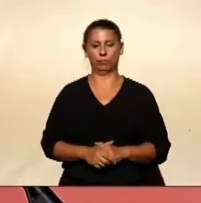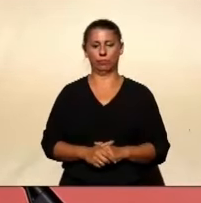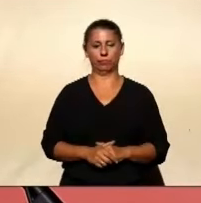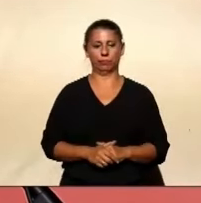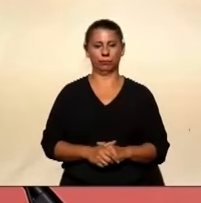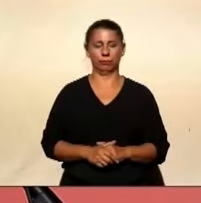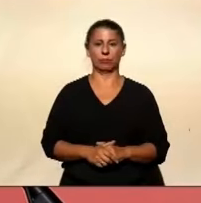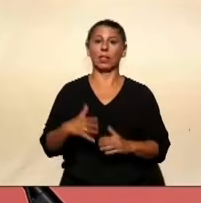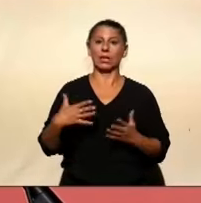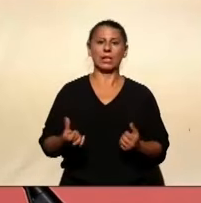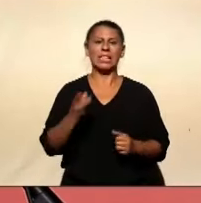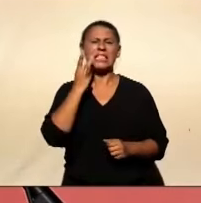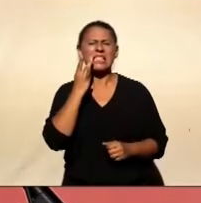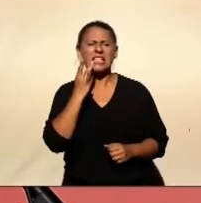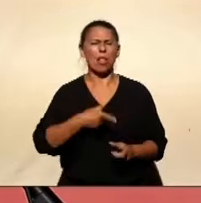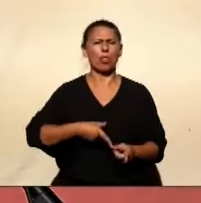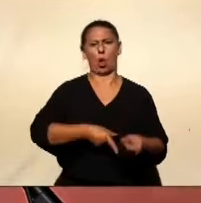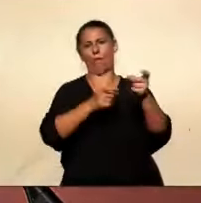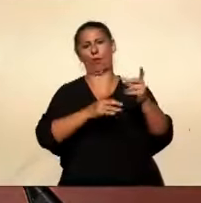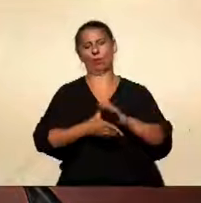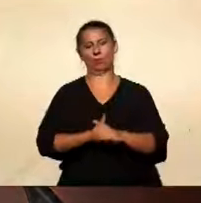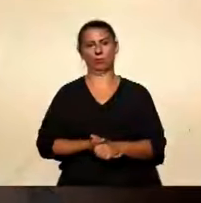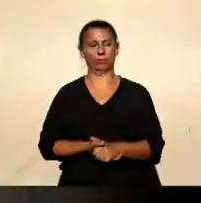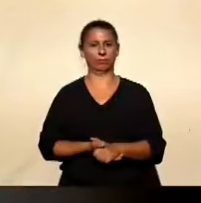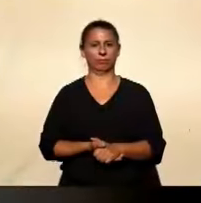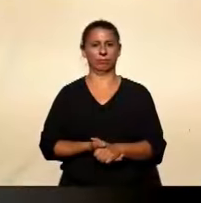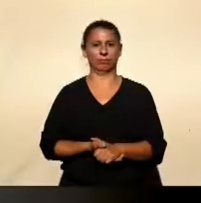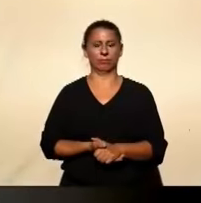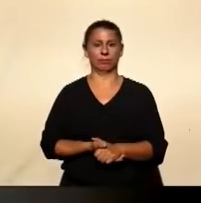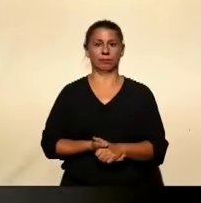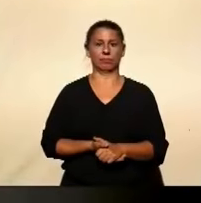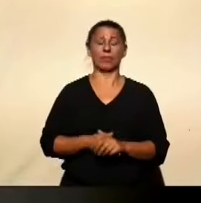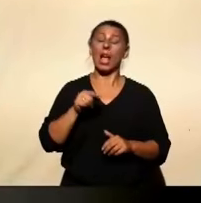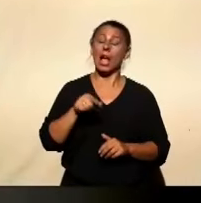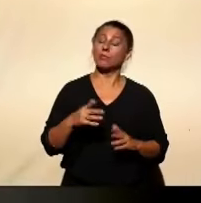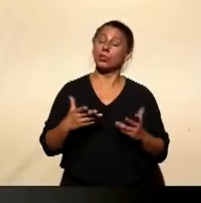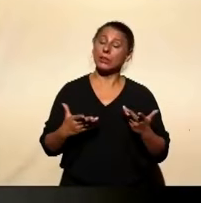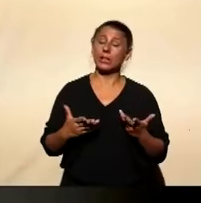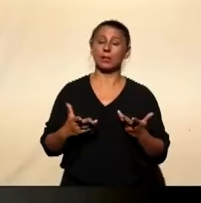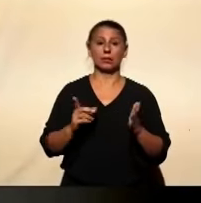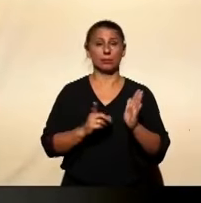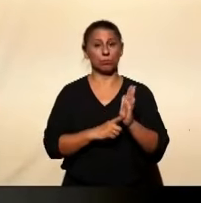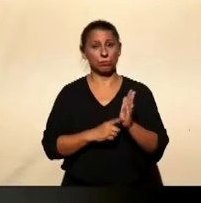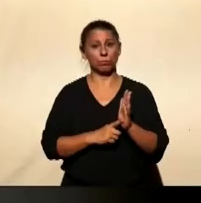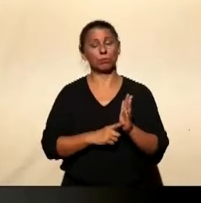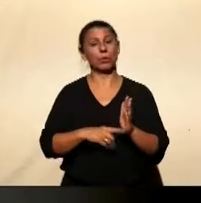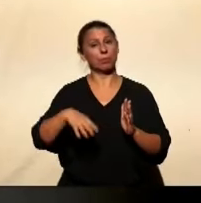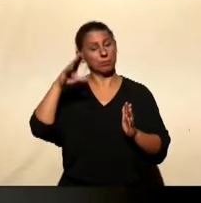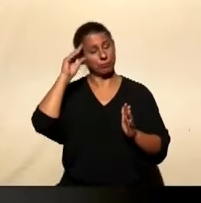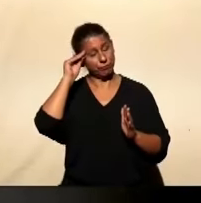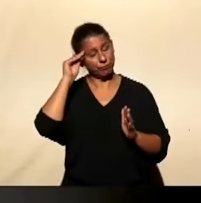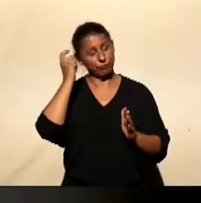Είναι στιγνή δολοφόνοι. Και αυτό είναι κάτι που πρέπει να λάβει κανείς